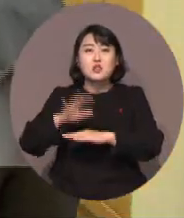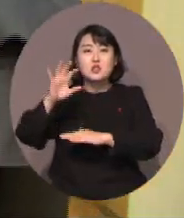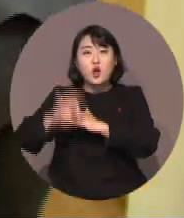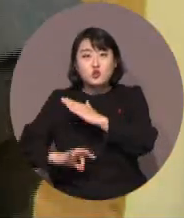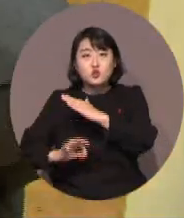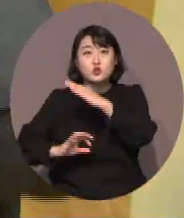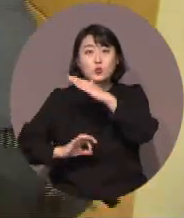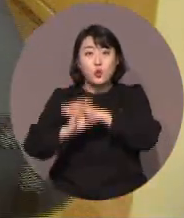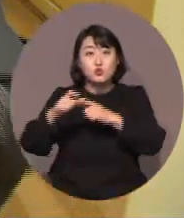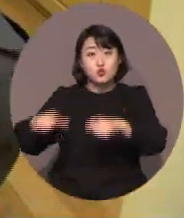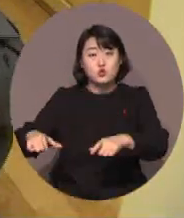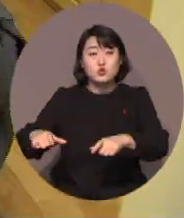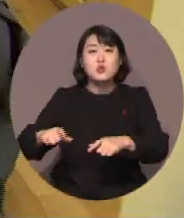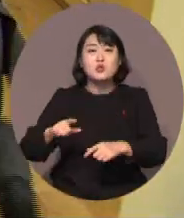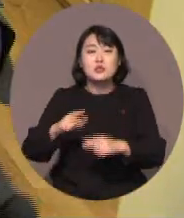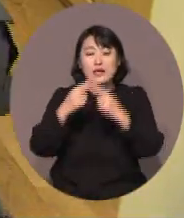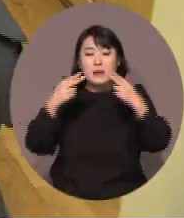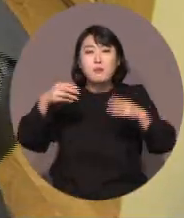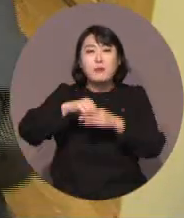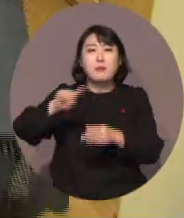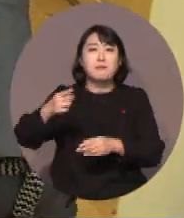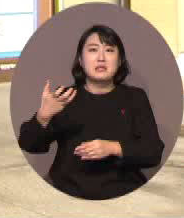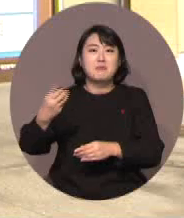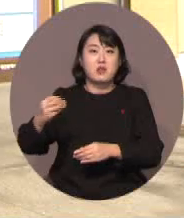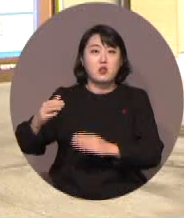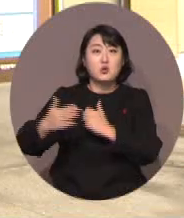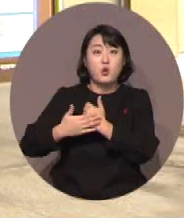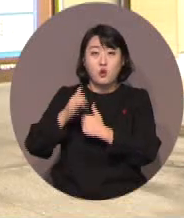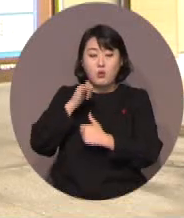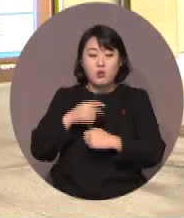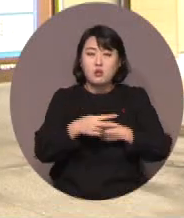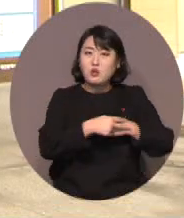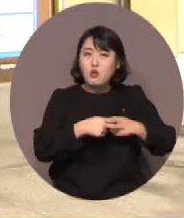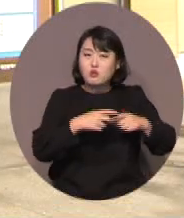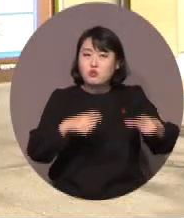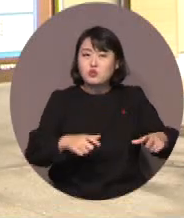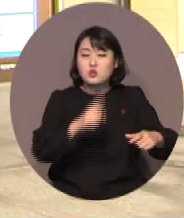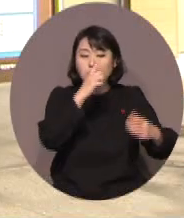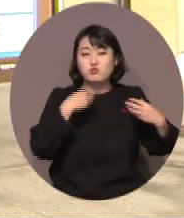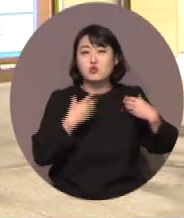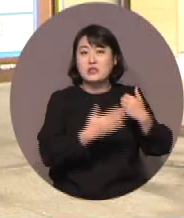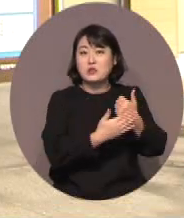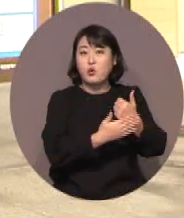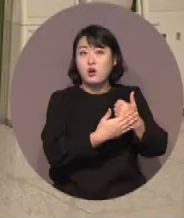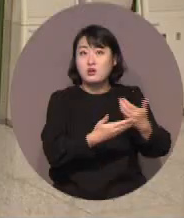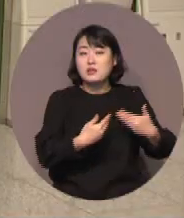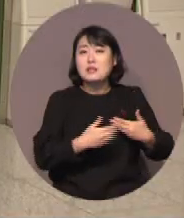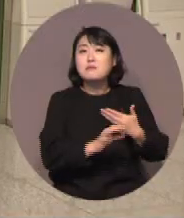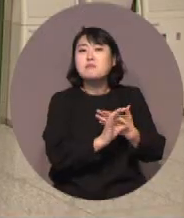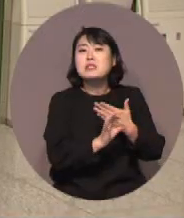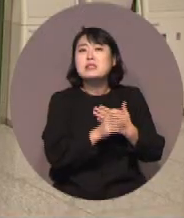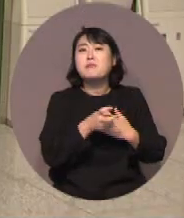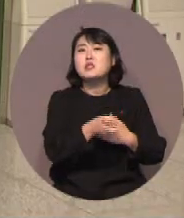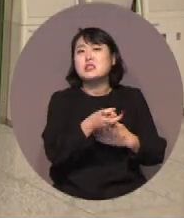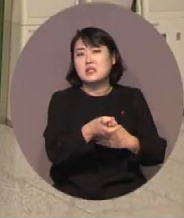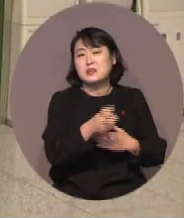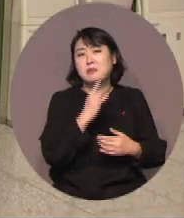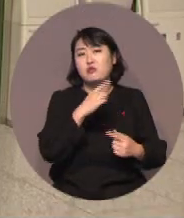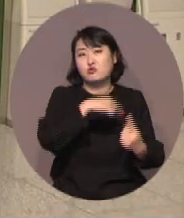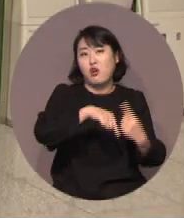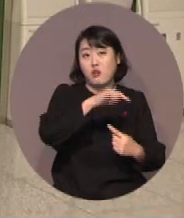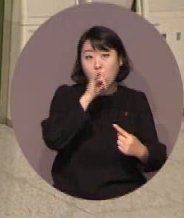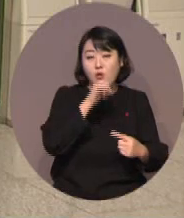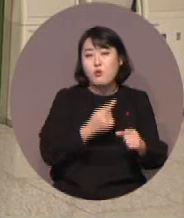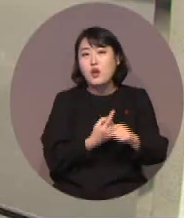장례비를 포함해 180만원을 지원합니다 반면 대덕구는 정부의 지원을 받아 간이장르를 치를 수 있는 버스만 운영하고